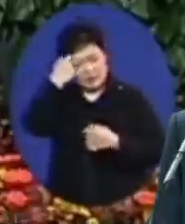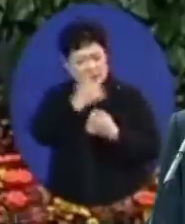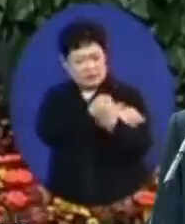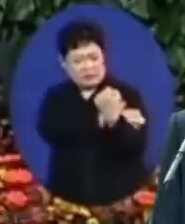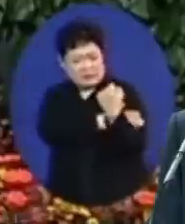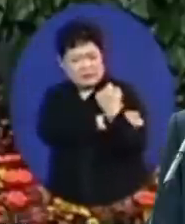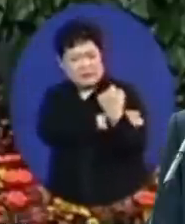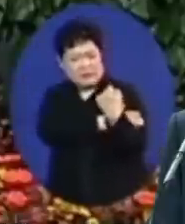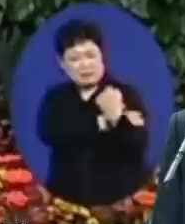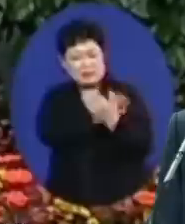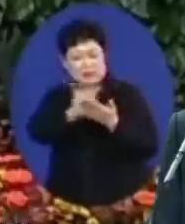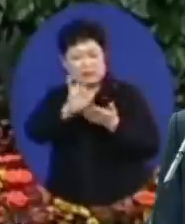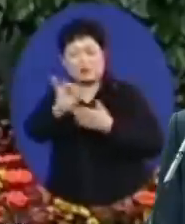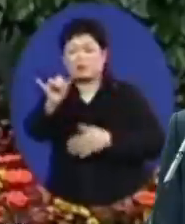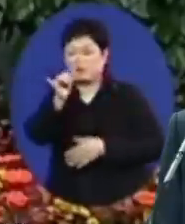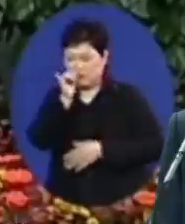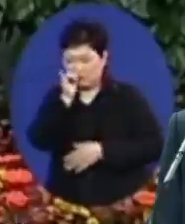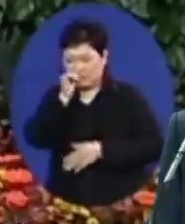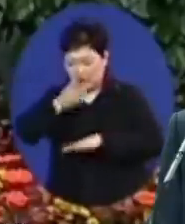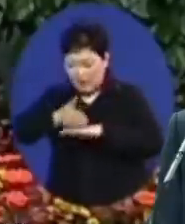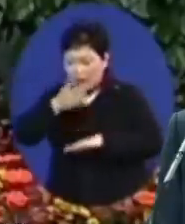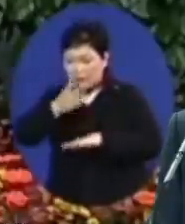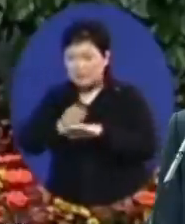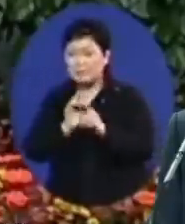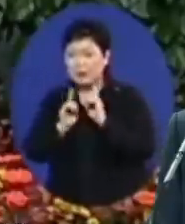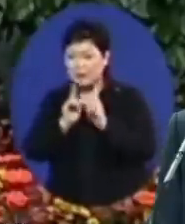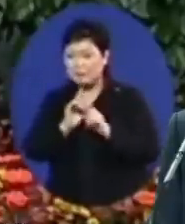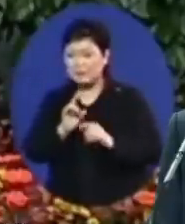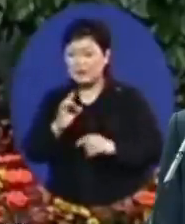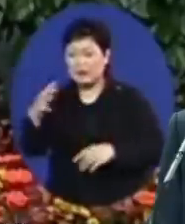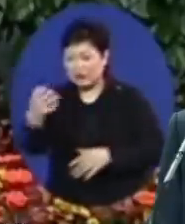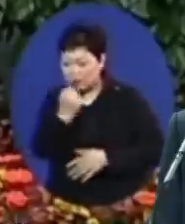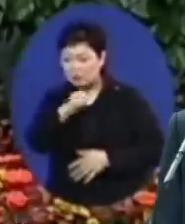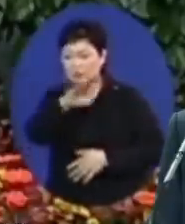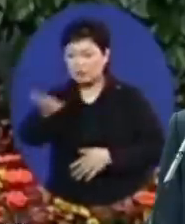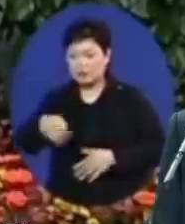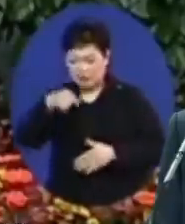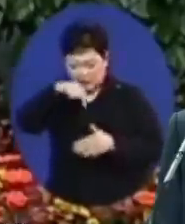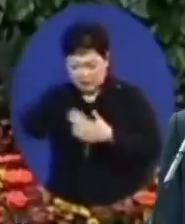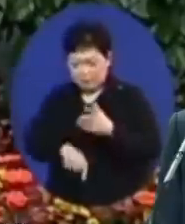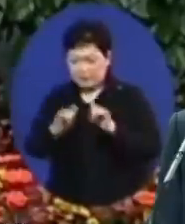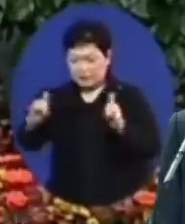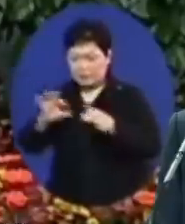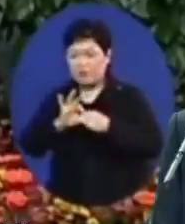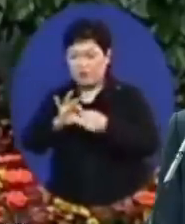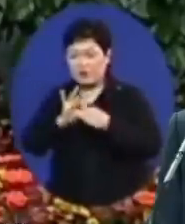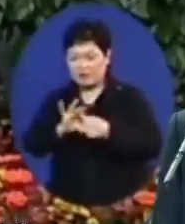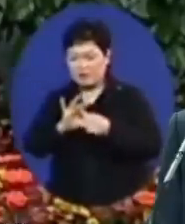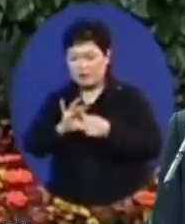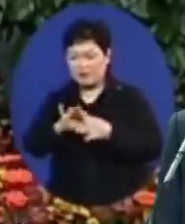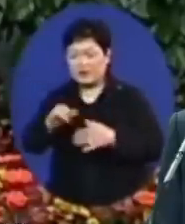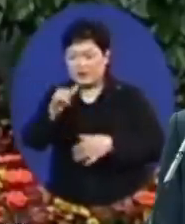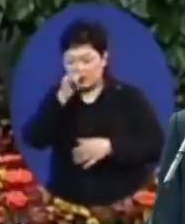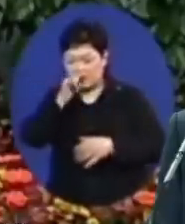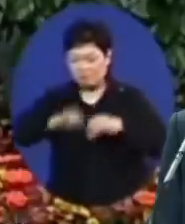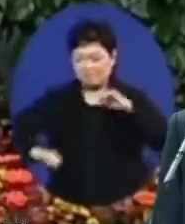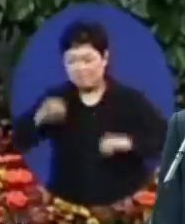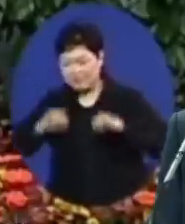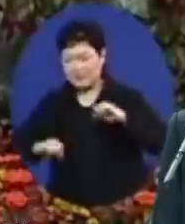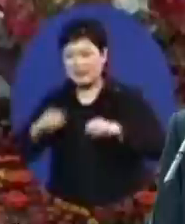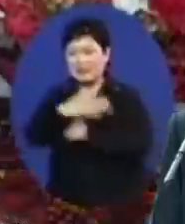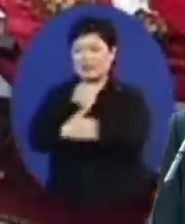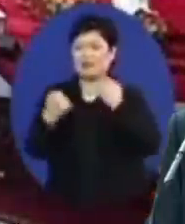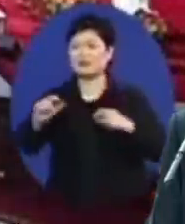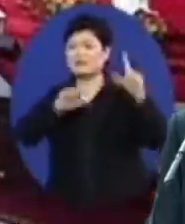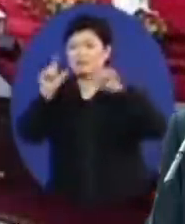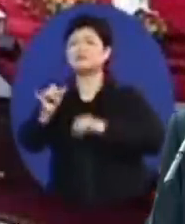열쇠라고 주장합니다. 감사하다는 말만으로도 우리는 깊은 인간관계를 맺을 수 있고 활기차고 건강한 삶을 살아갈